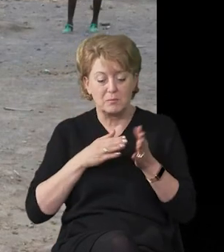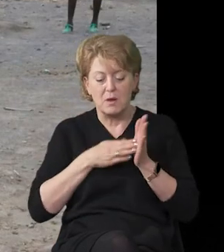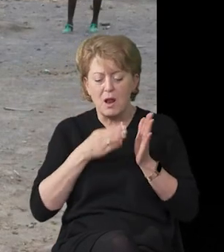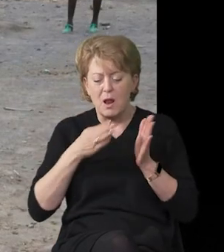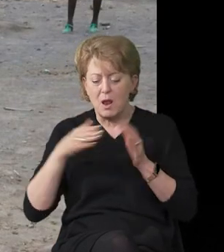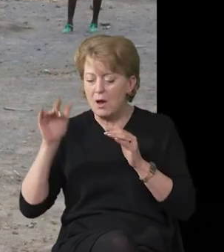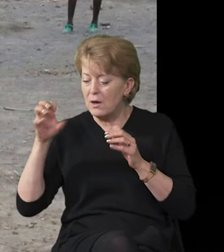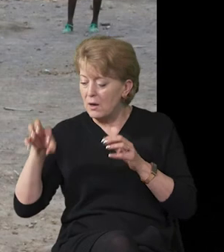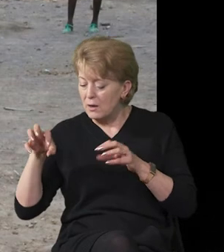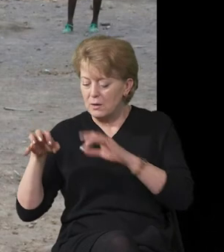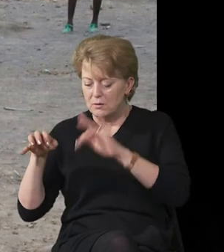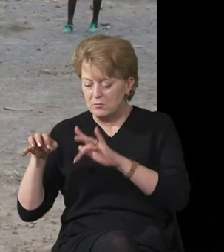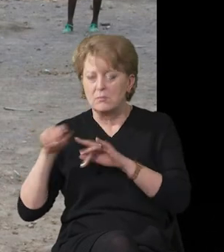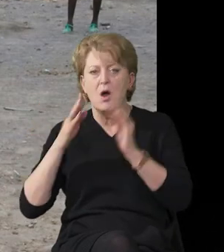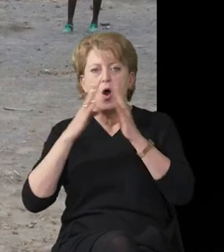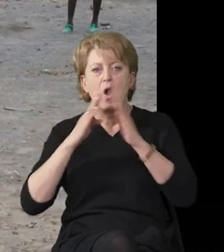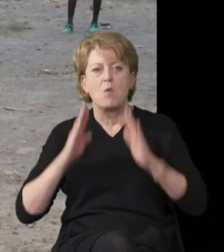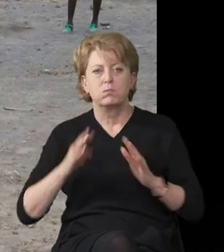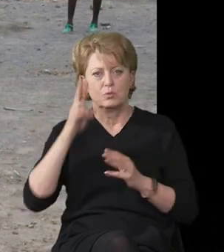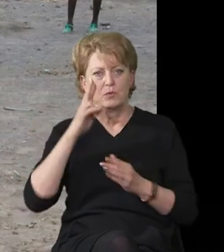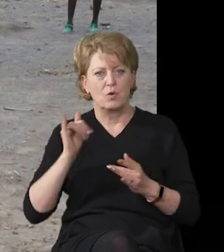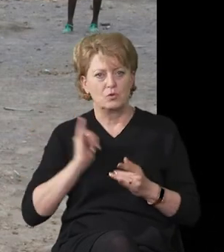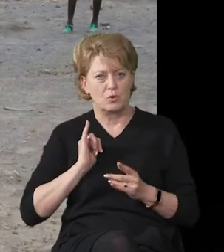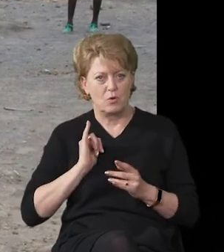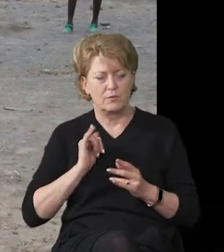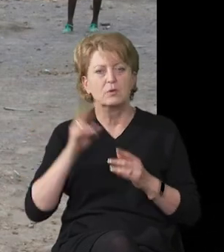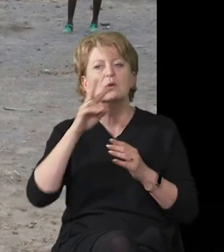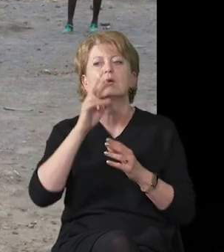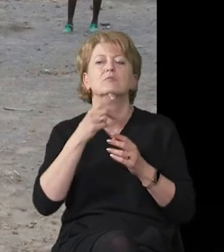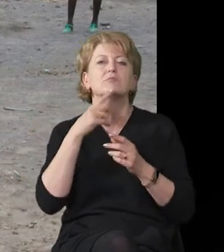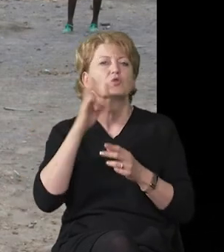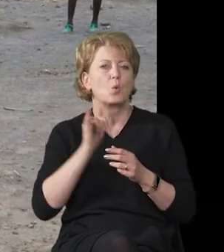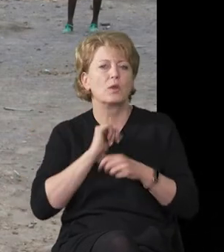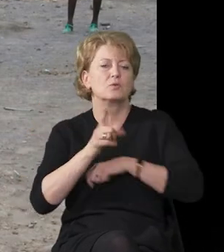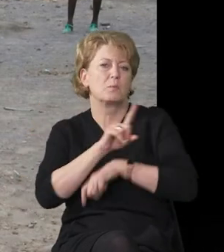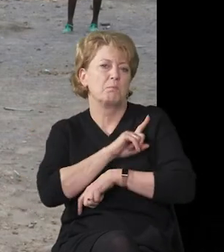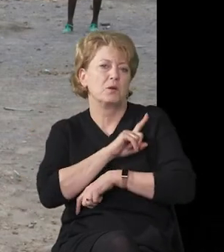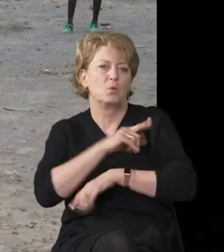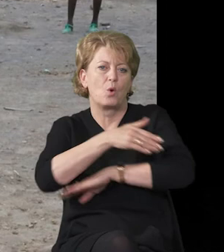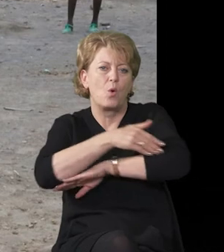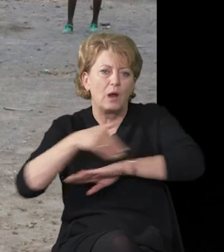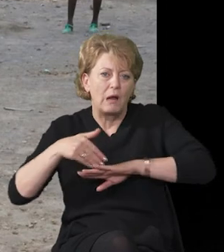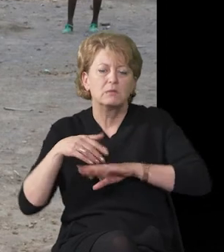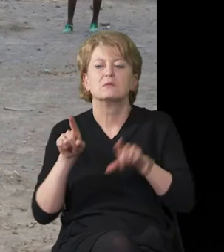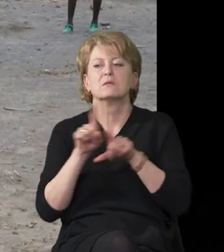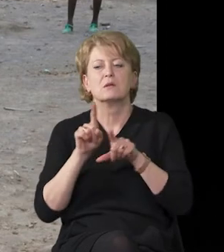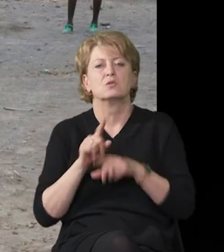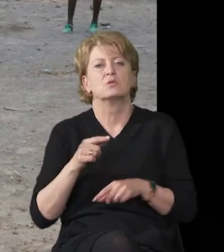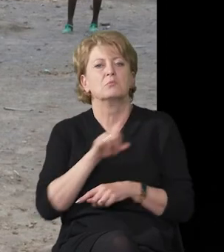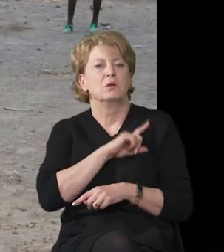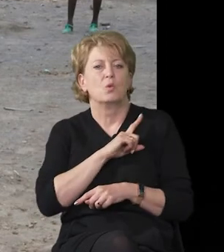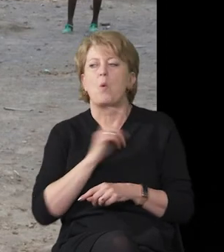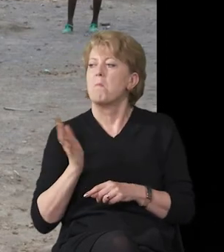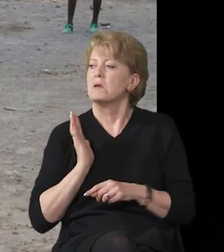obóz wojskowy, w którym żołnierze pilnują właśnie granicy, a także bezpieczeństwa turystów, no a w wolnych chwilach grają